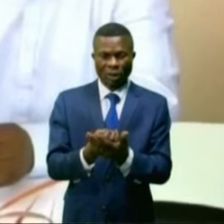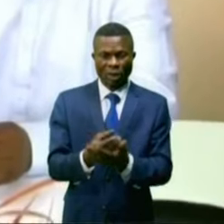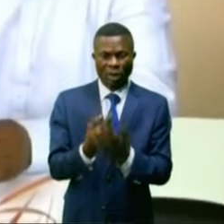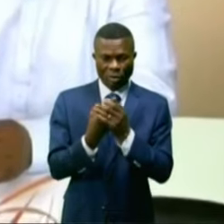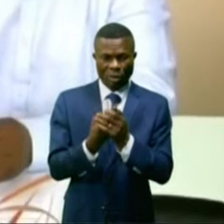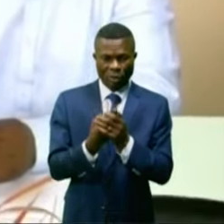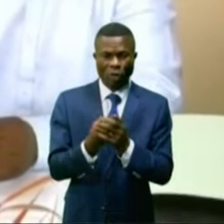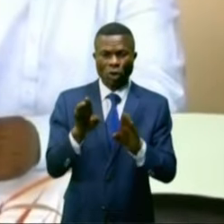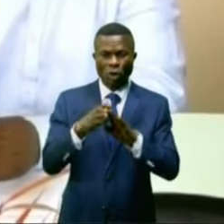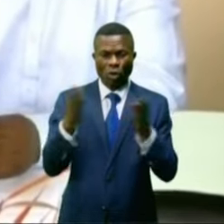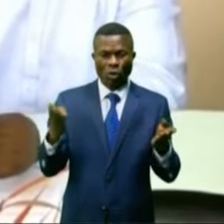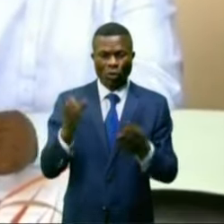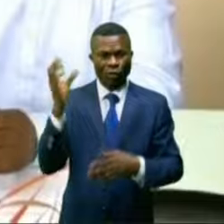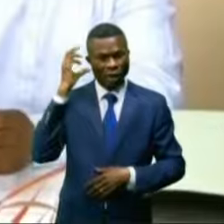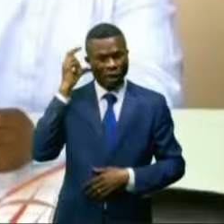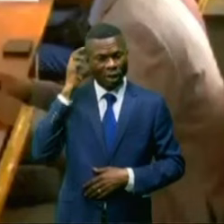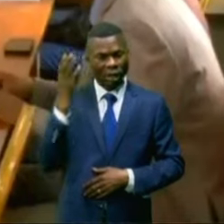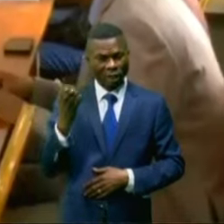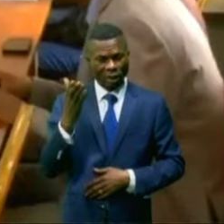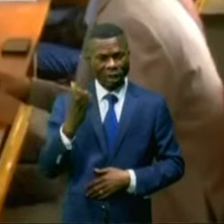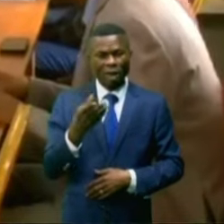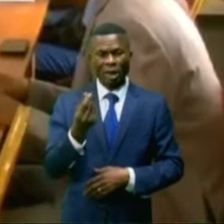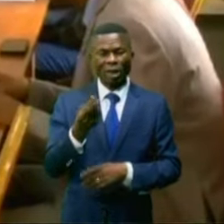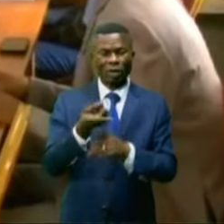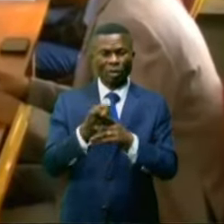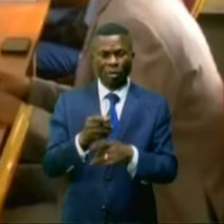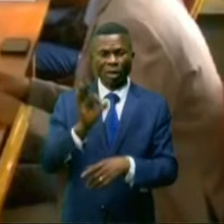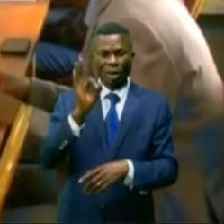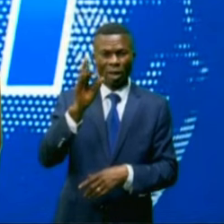inaugurée à Kananga, et cela sur financement des FPI.